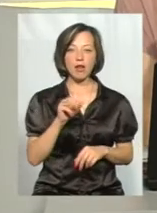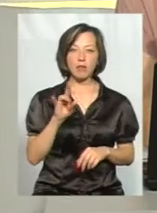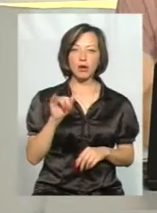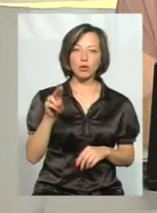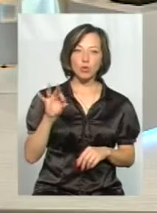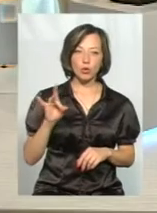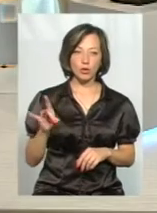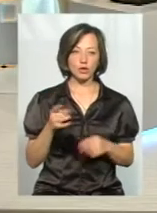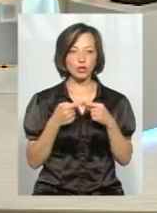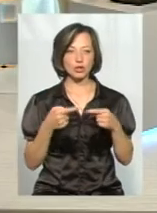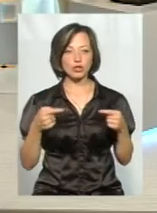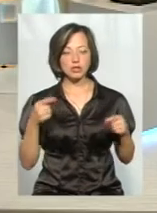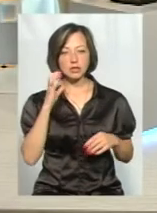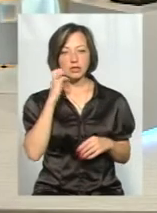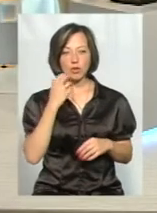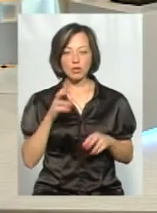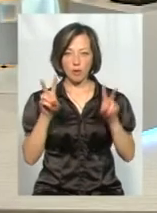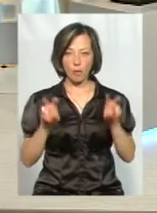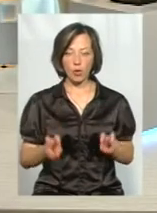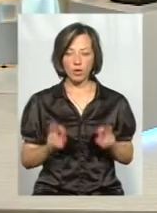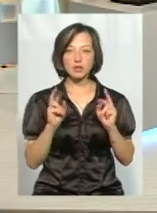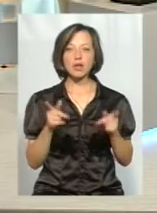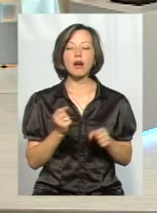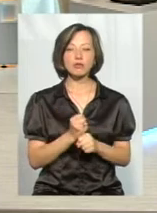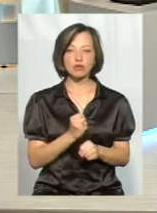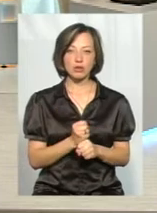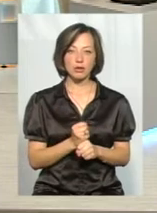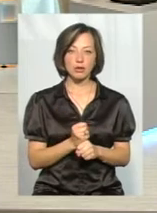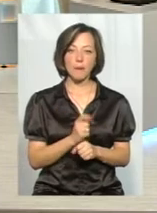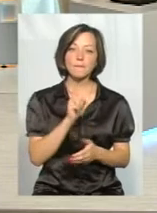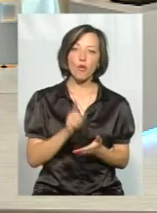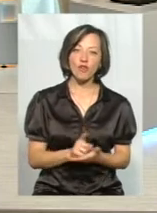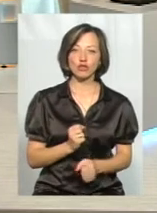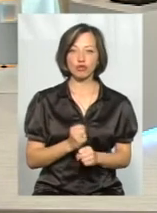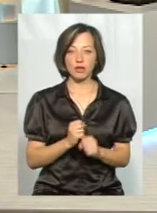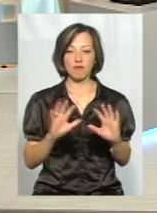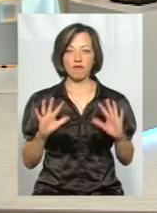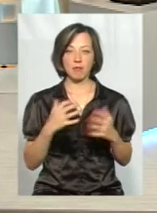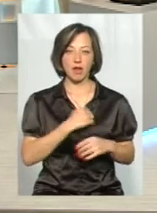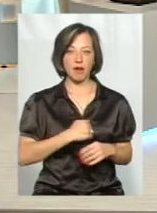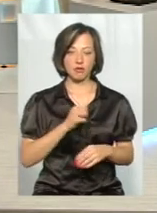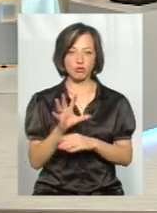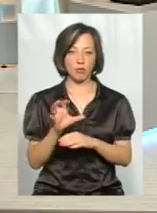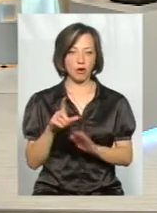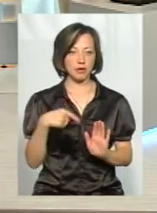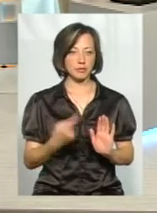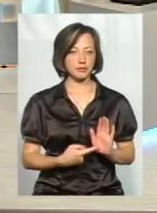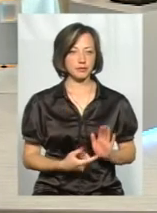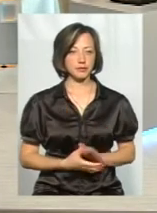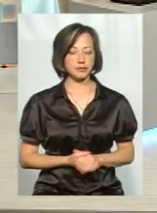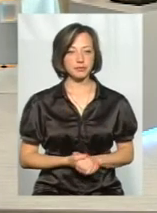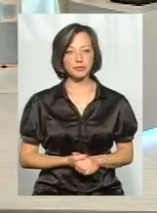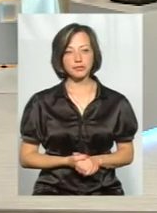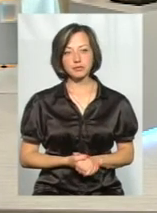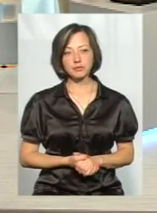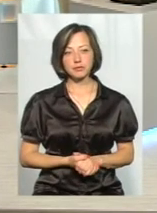інших таких серйозних порід, як чинять або повинні чинити у випадку агресії, пане Вікторе? Ну, взагалі